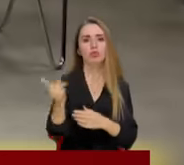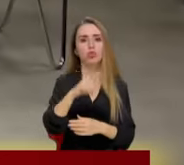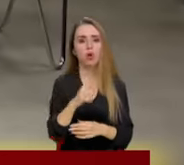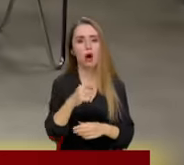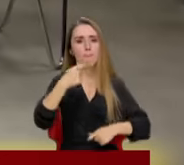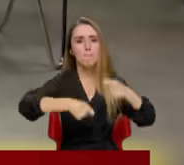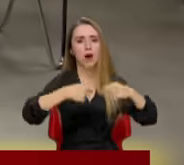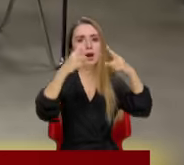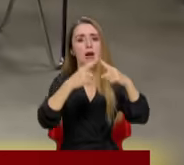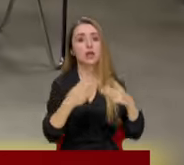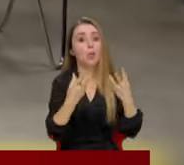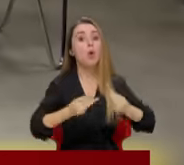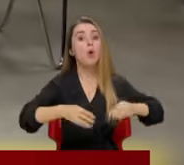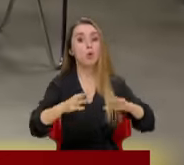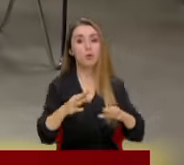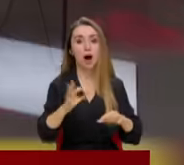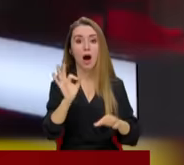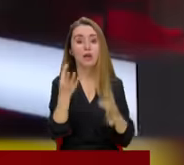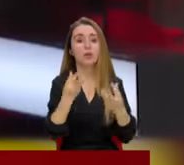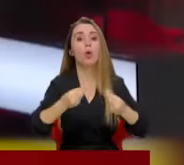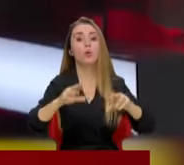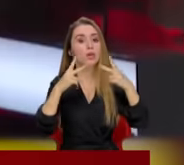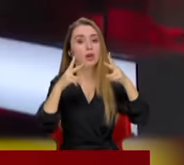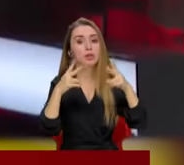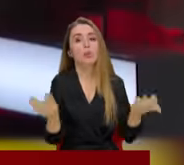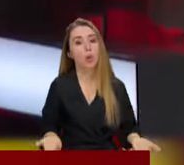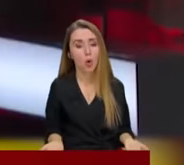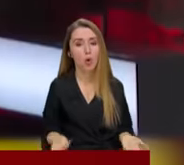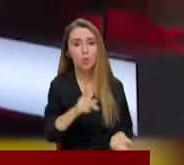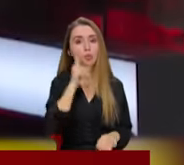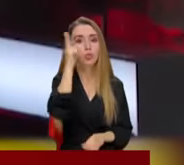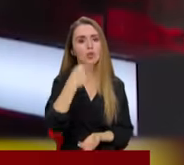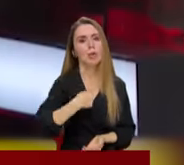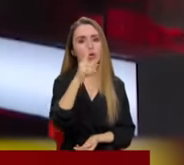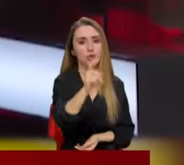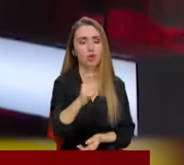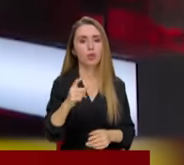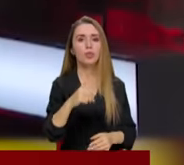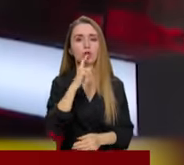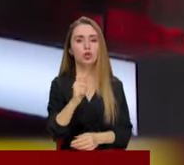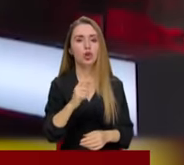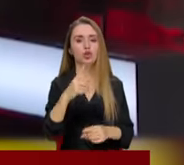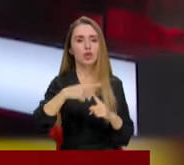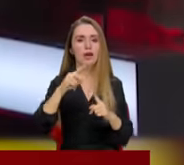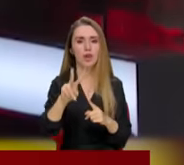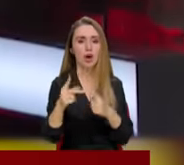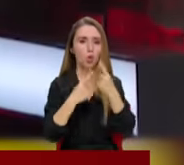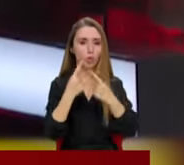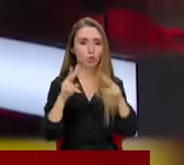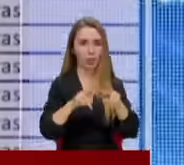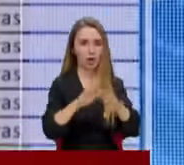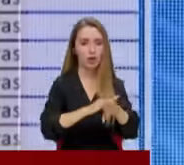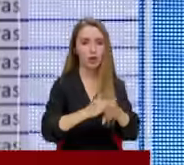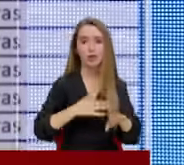hiçbir banka hesabı olmaması, ziynet eşyası açıklanmaması nedeniyle ben sordum. Sözcü TV'de soruları yanıtlayan Mansur Yavaş,